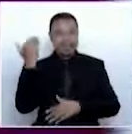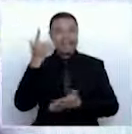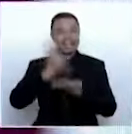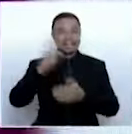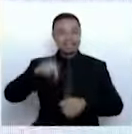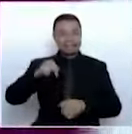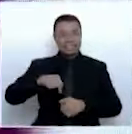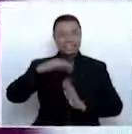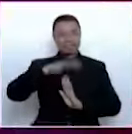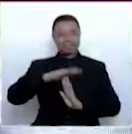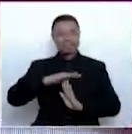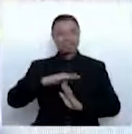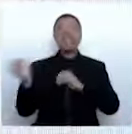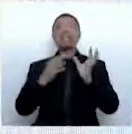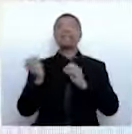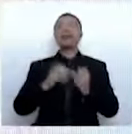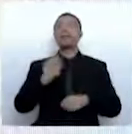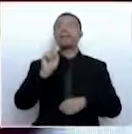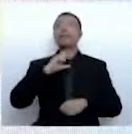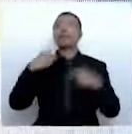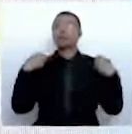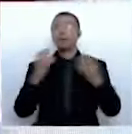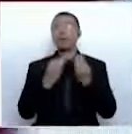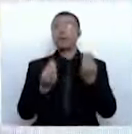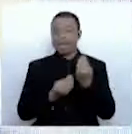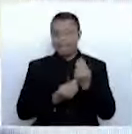Tetaplah bersama kami. Dalam debat pertama calon gubernur dan